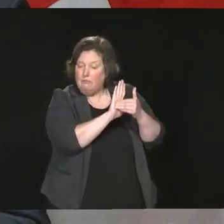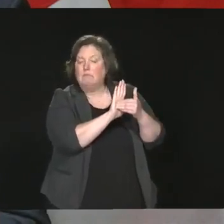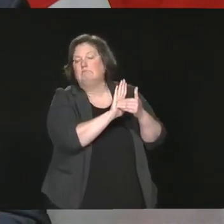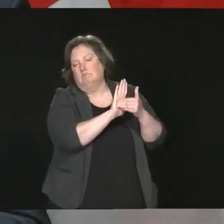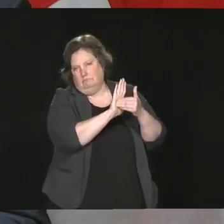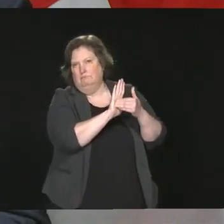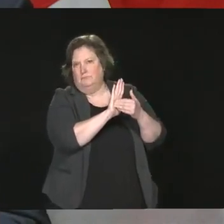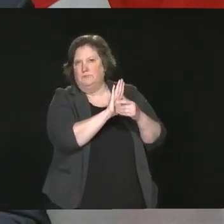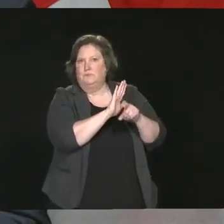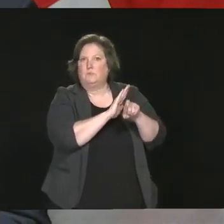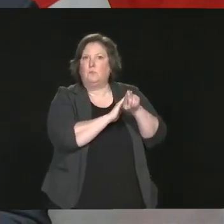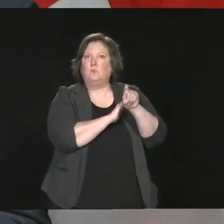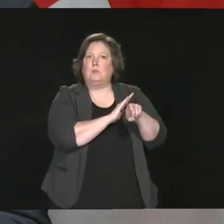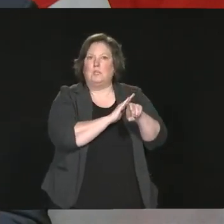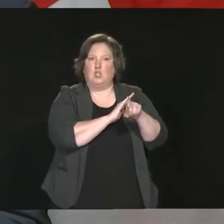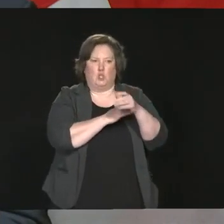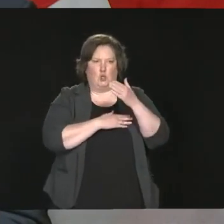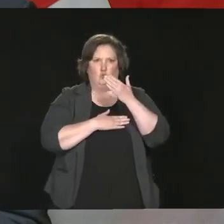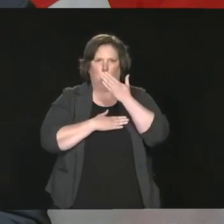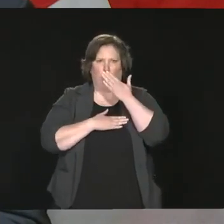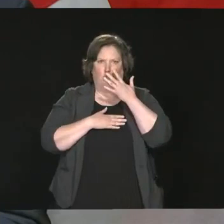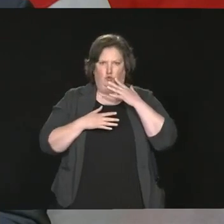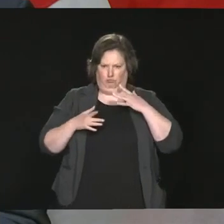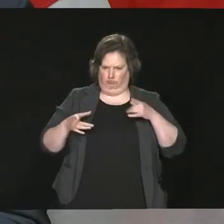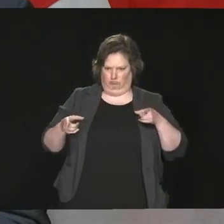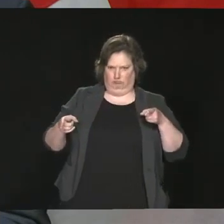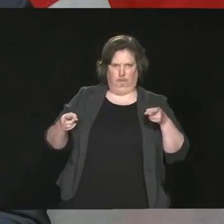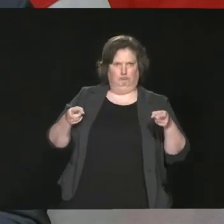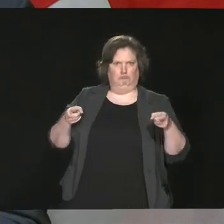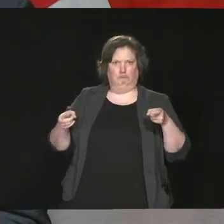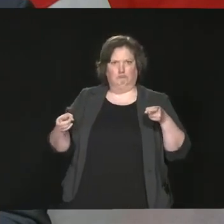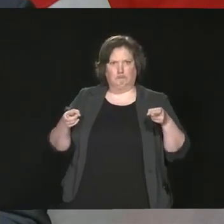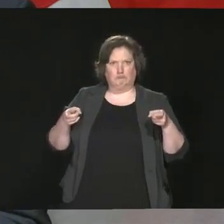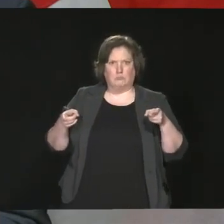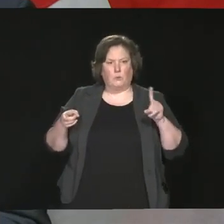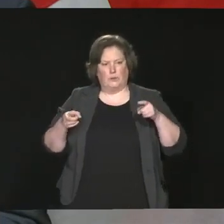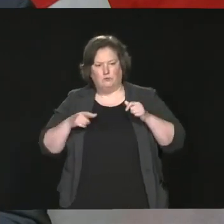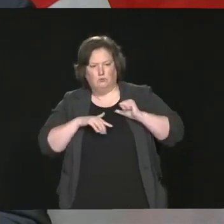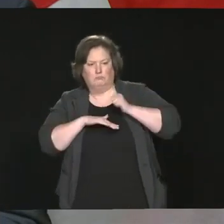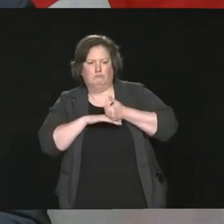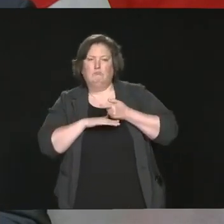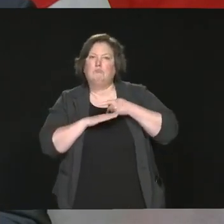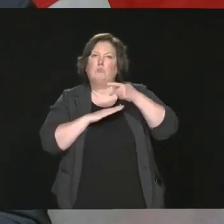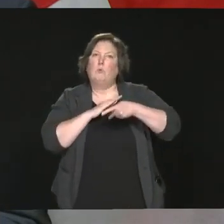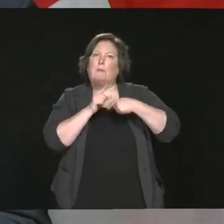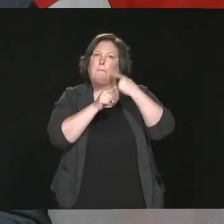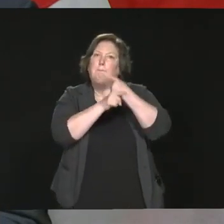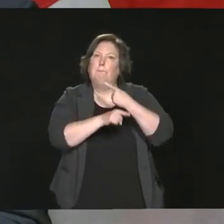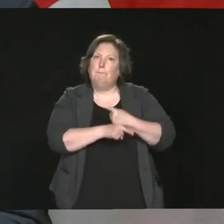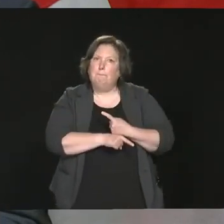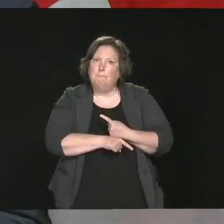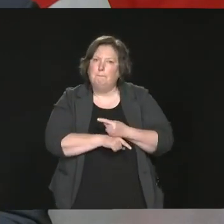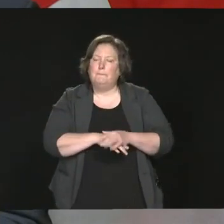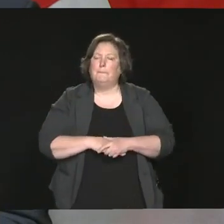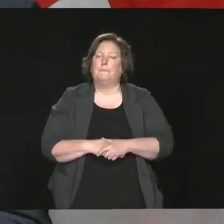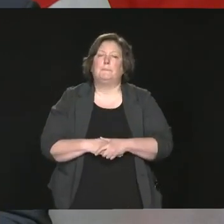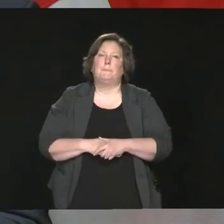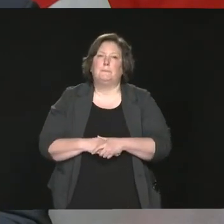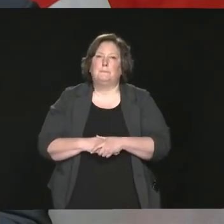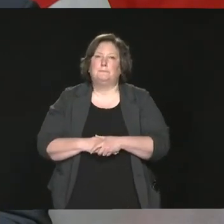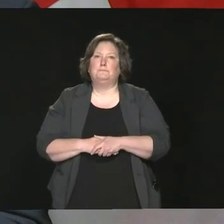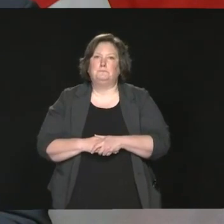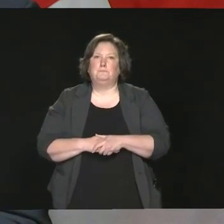c'est pour ça que même si, au début, la prestation canadienne d'urgence était totalement bien indiquée dans le